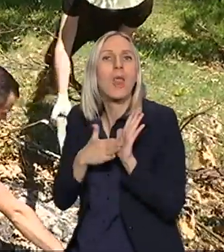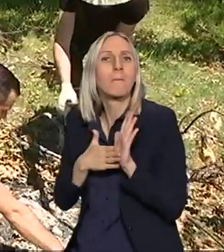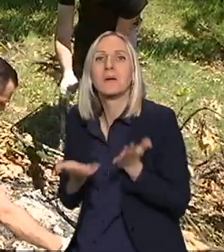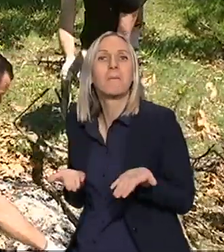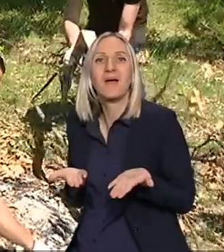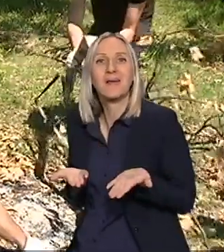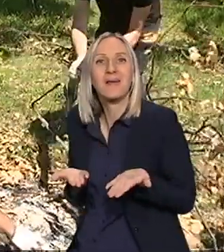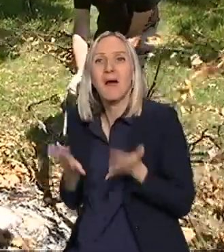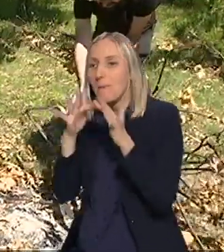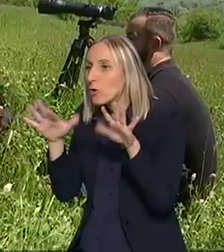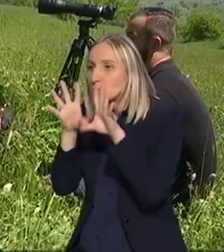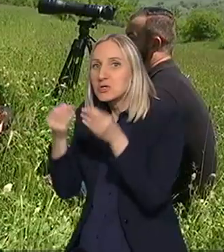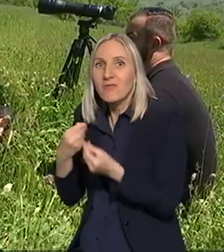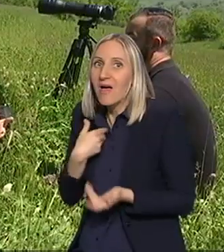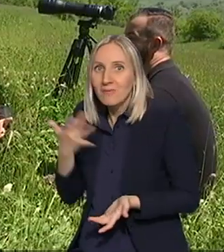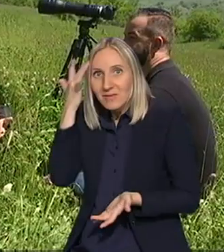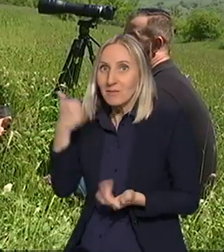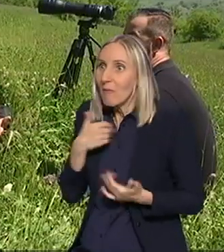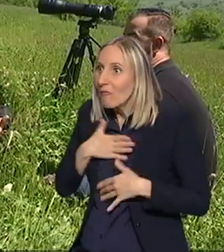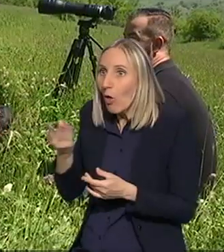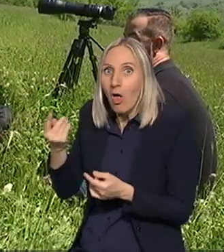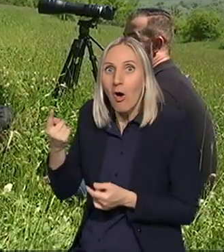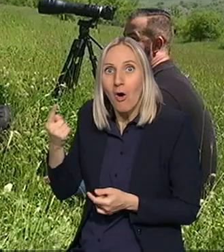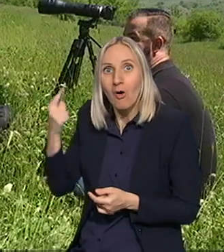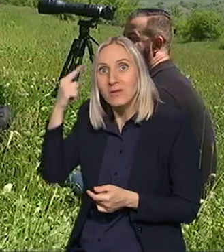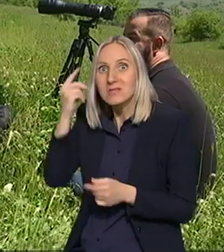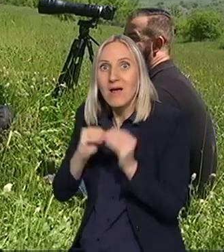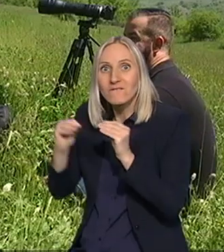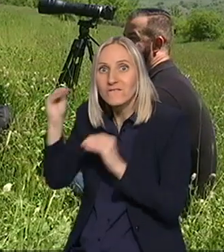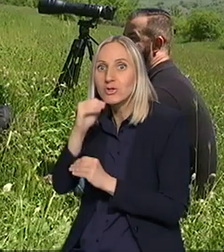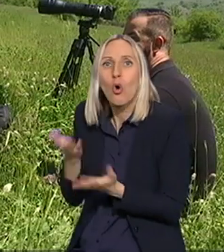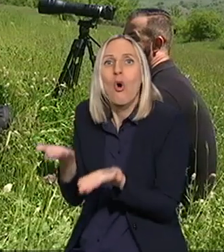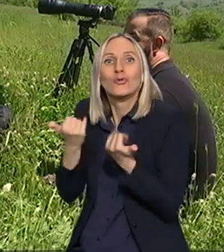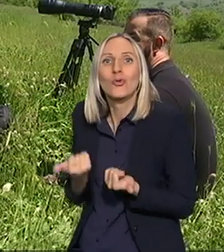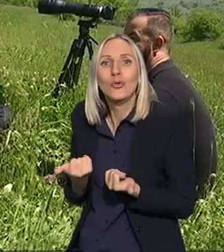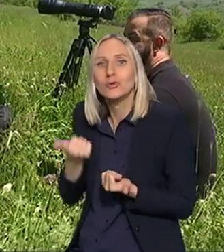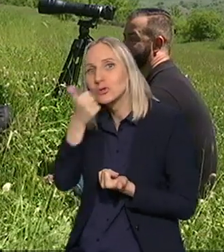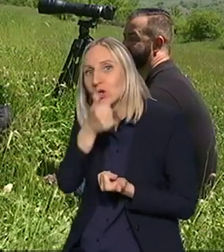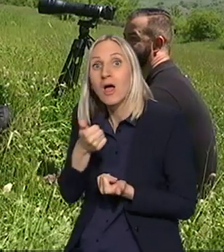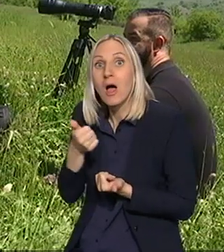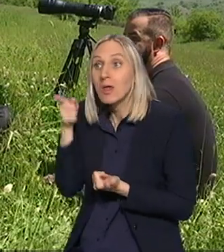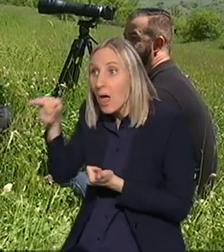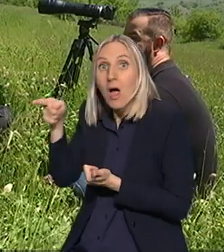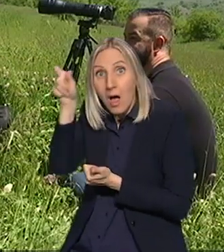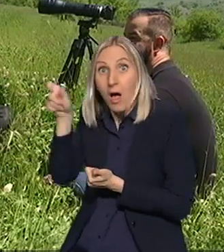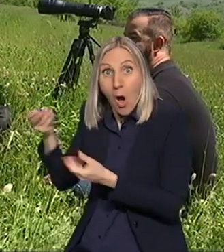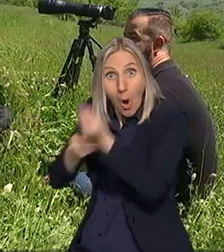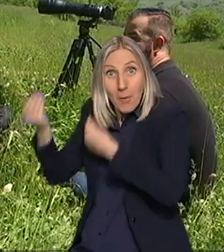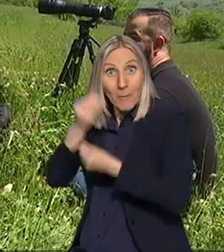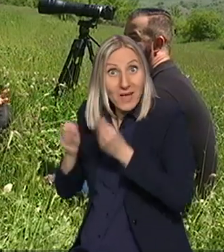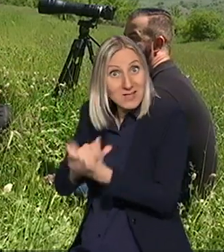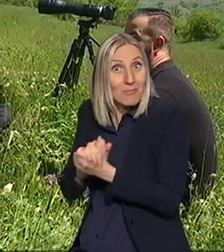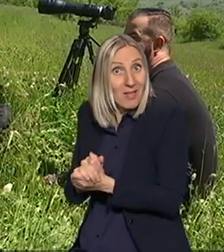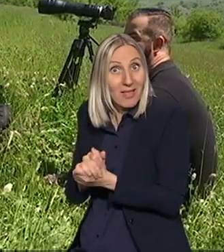Božić, sve to, ja bih to volao da znam, znači, otkud to, znači, šta je to, da meni objasne, to je važno